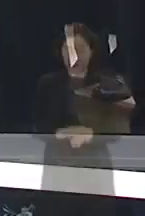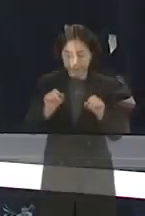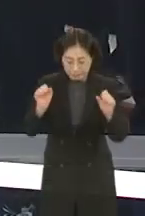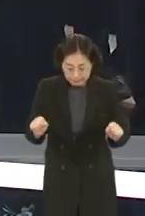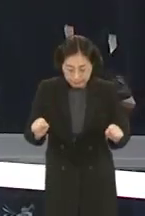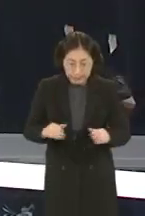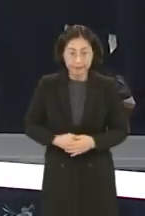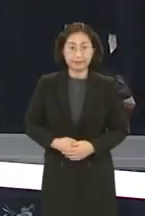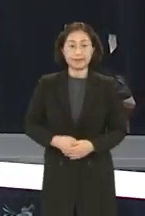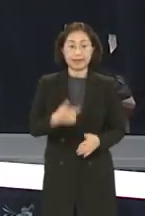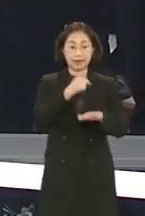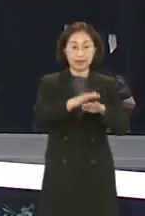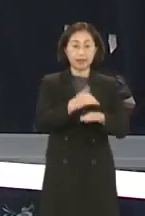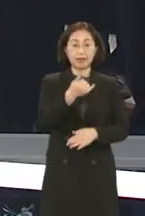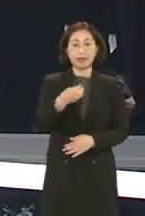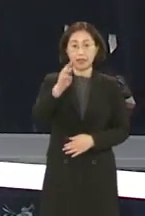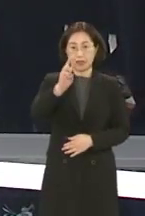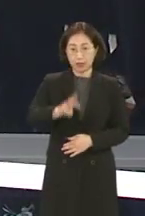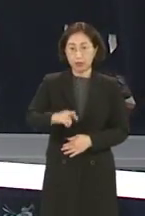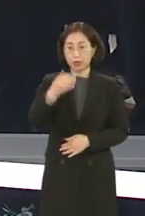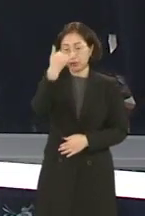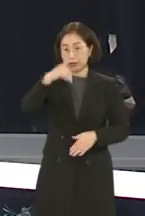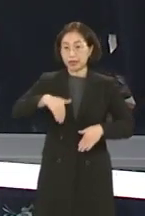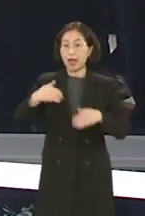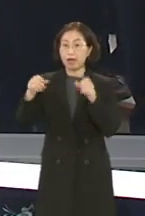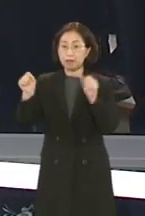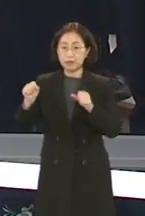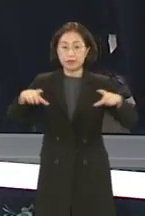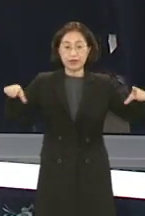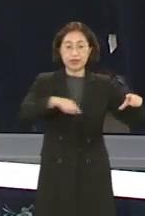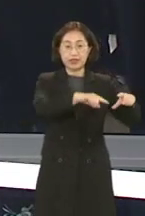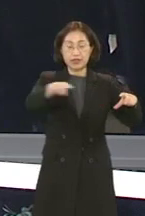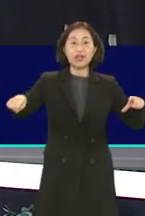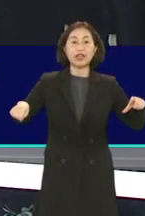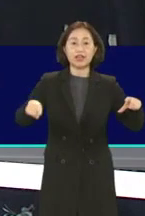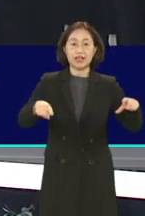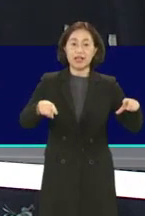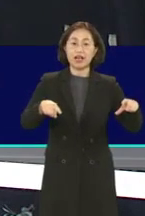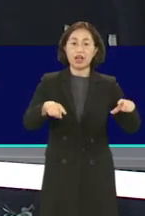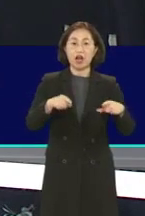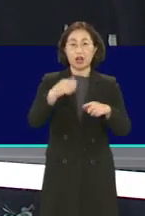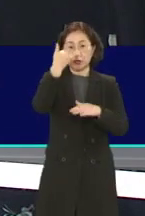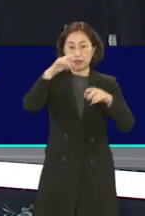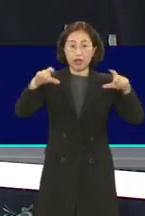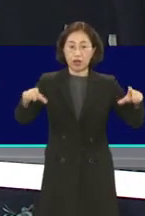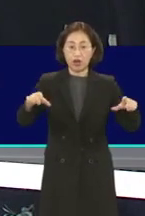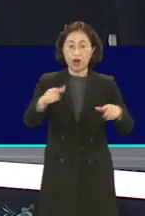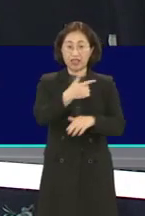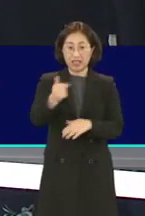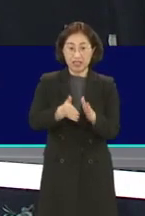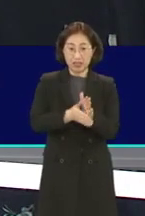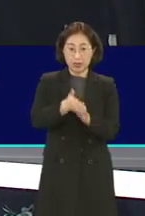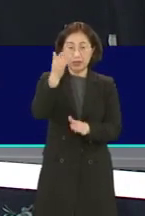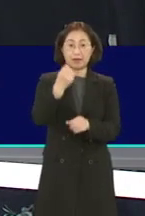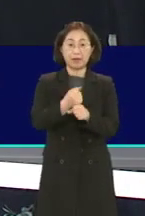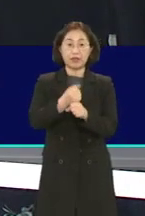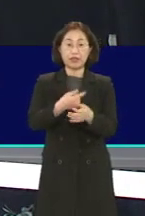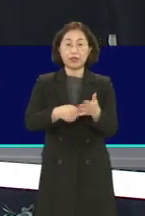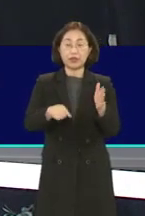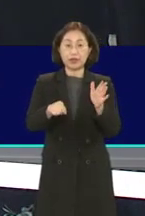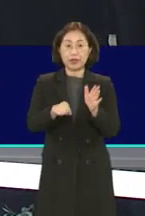여러분 안녕하십니까? 대전과 세종, 충남북을 하나의 경제권으로 묶는 충청권 메가시티 구축을 위한